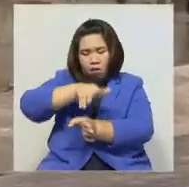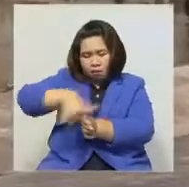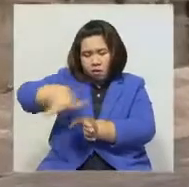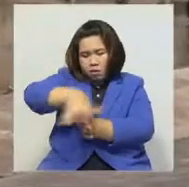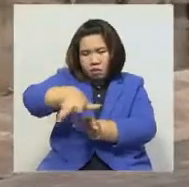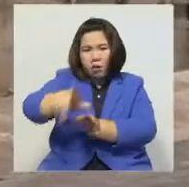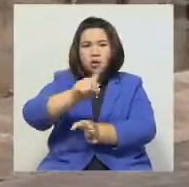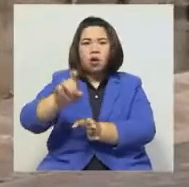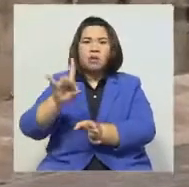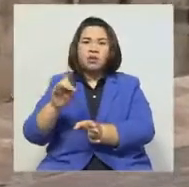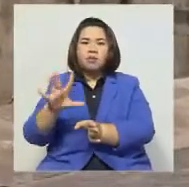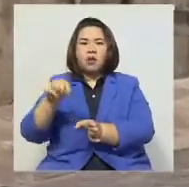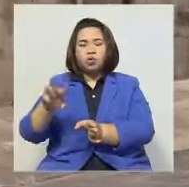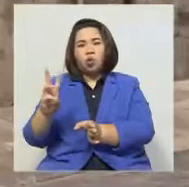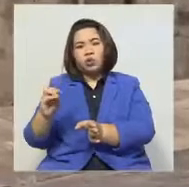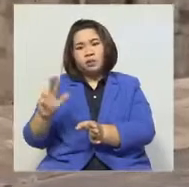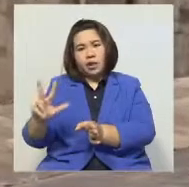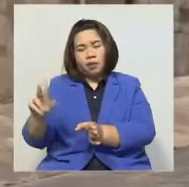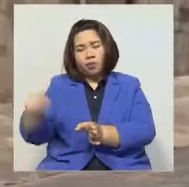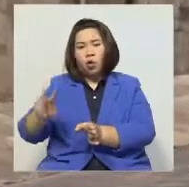าน 185.63 ล้านลูกบาศก์เม